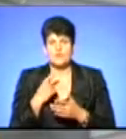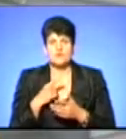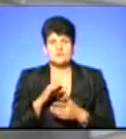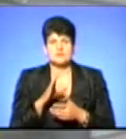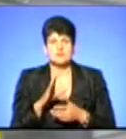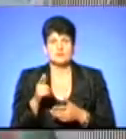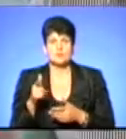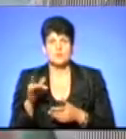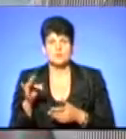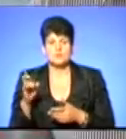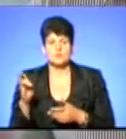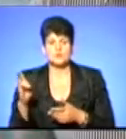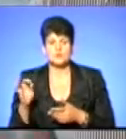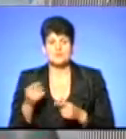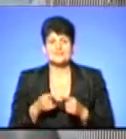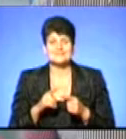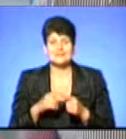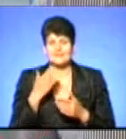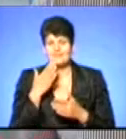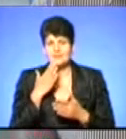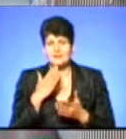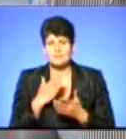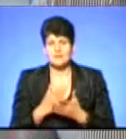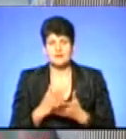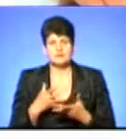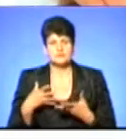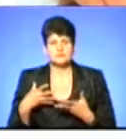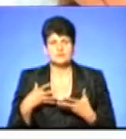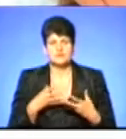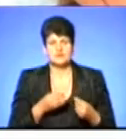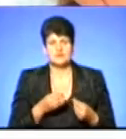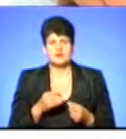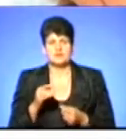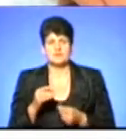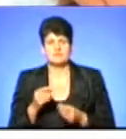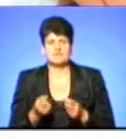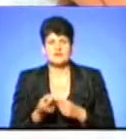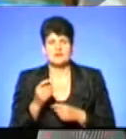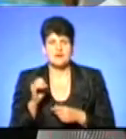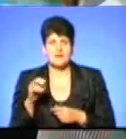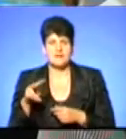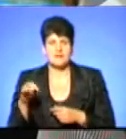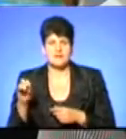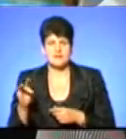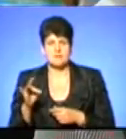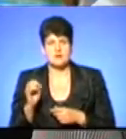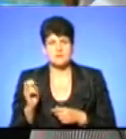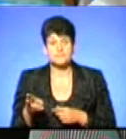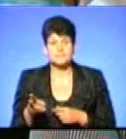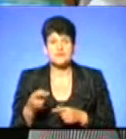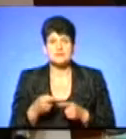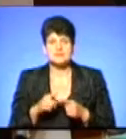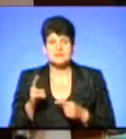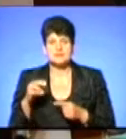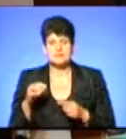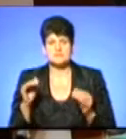Василя Грубінка, такий дим має канцерогенну або токсичну дію для органів дихання, викликає алергічні процеси. Науковець пояснює, цей дим